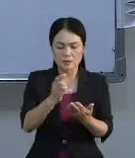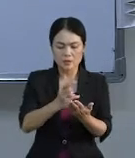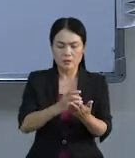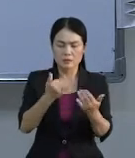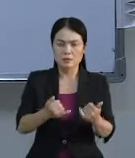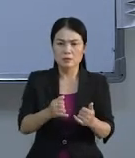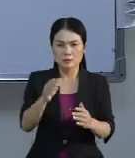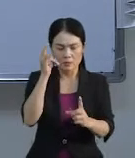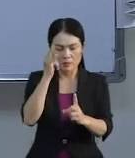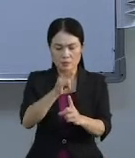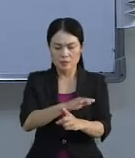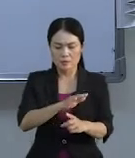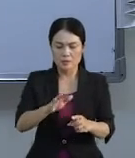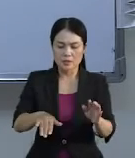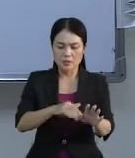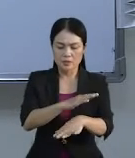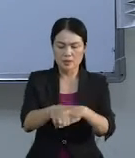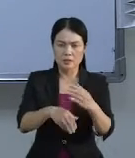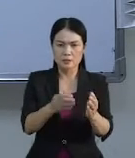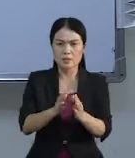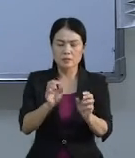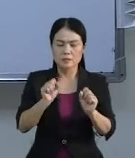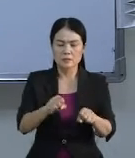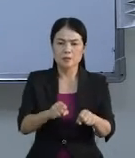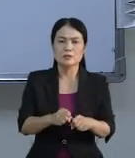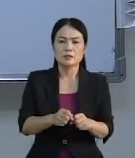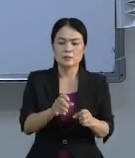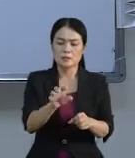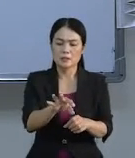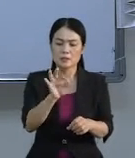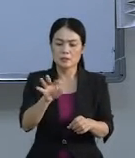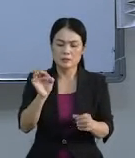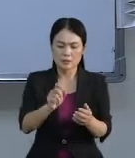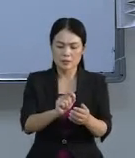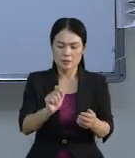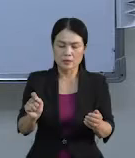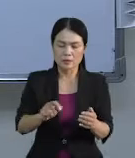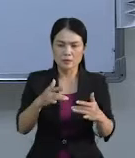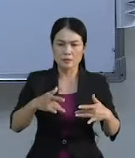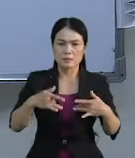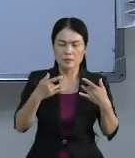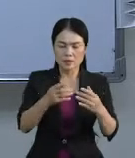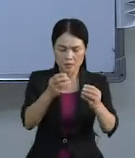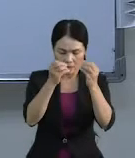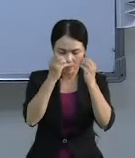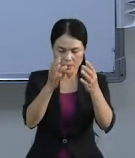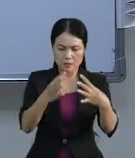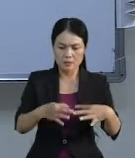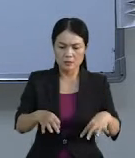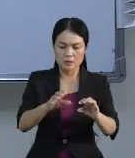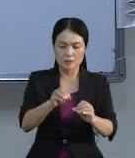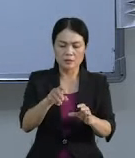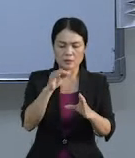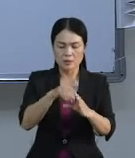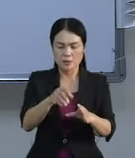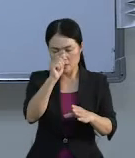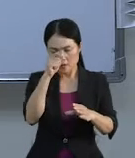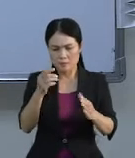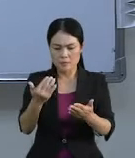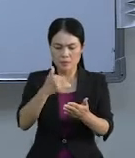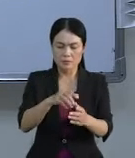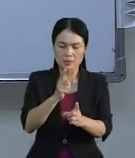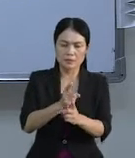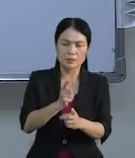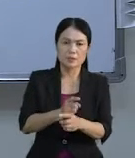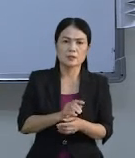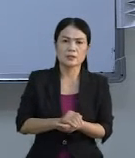riêng ní cứ miễn cô mà nông ai bóng bóng đọc ní à sáng rư có sơ xế bởi tất cả rư có bỏ ra miễn xâm khăn này khăn ông rường nước làm với bạn